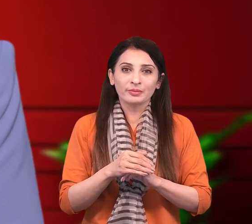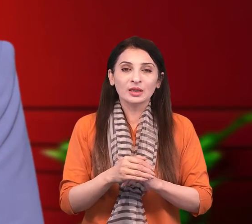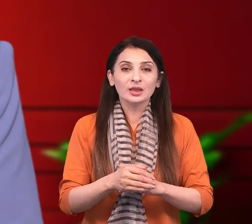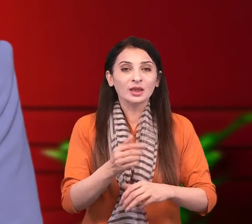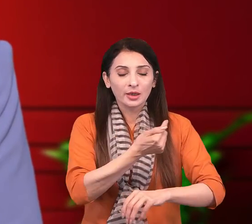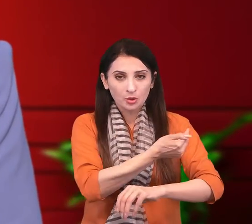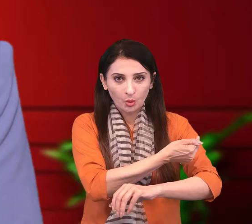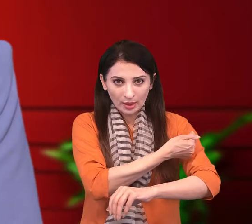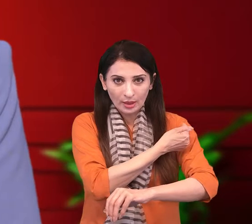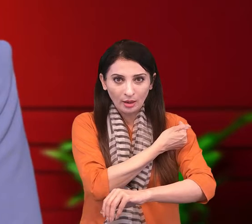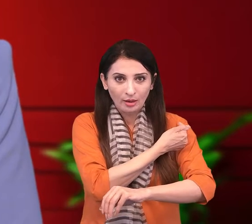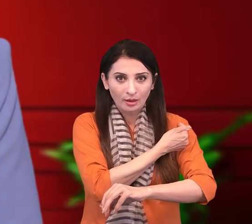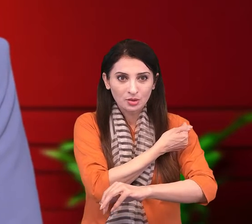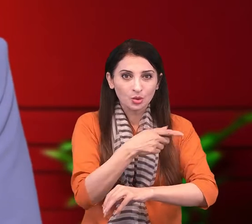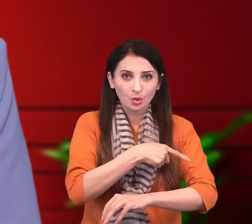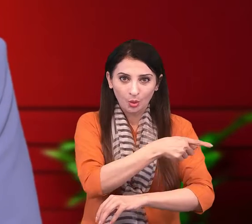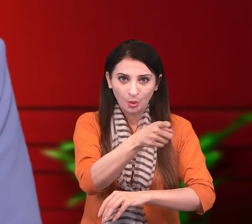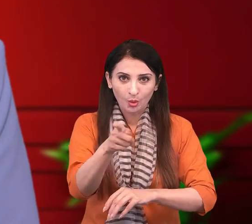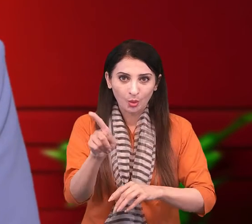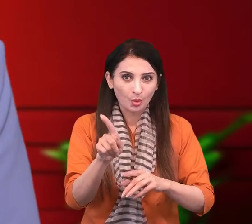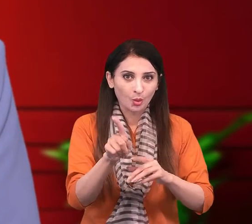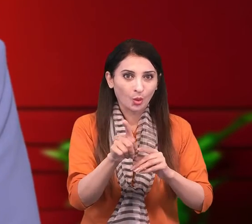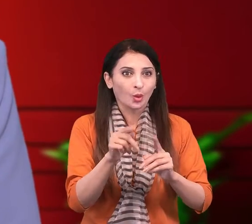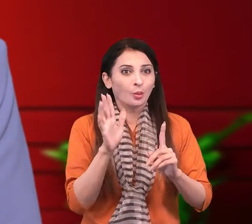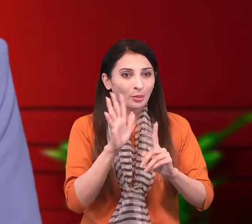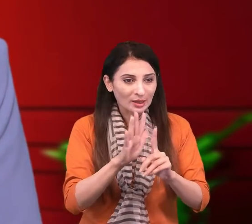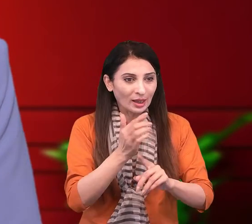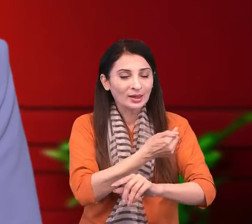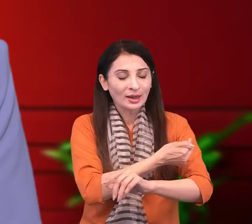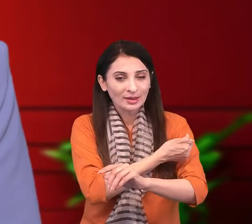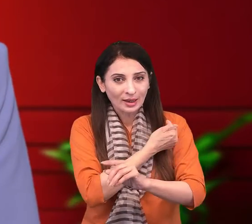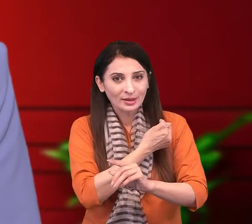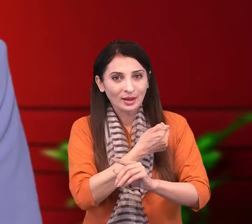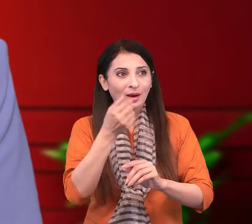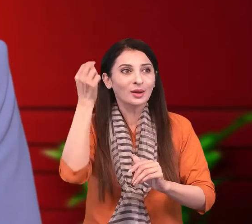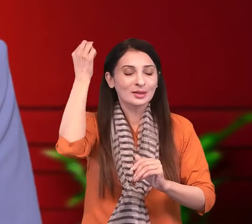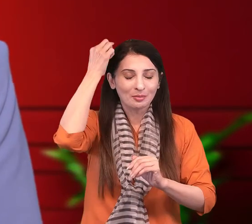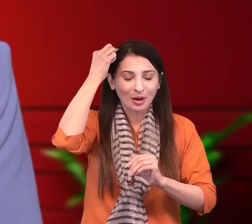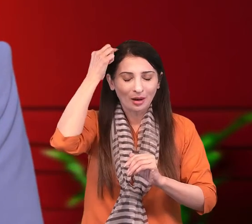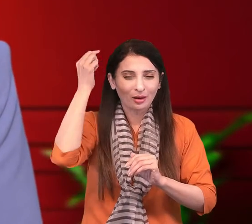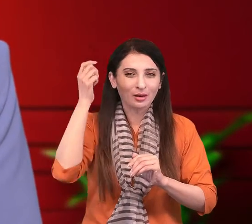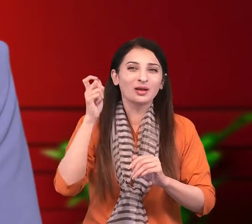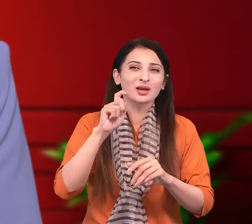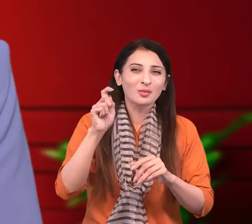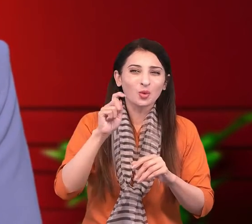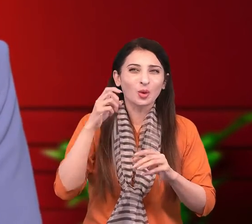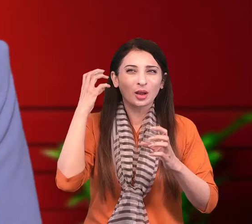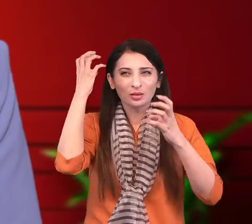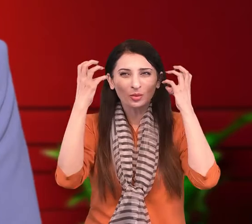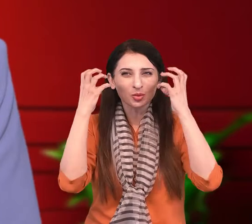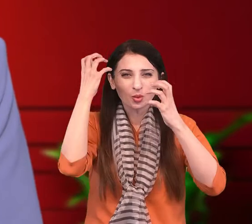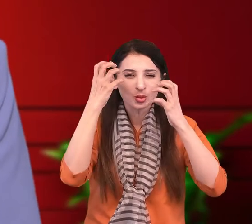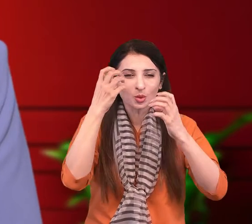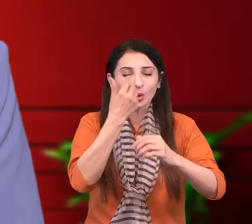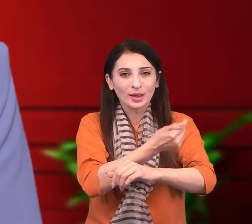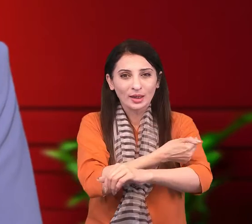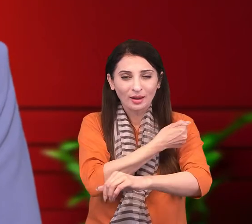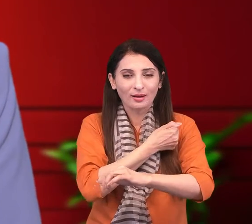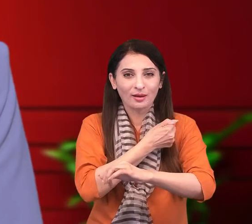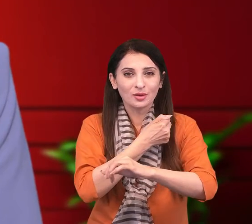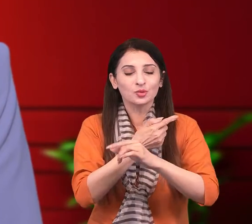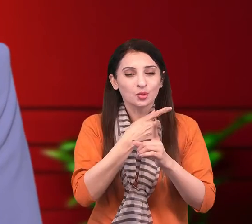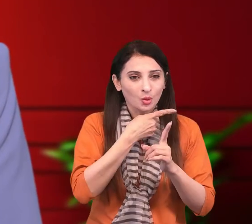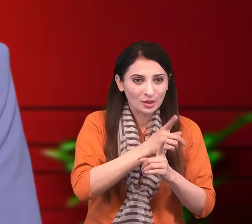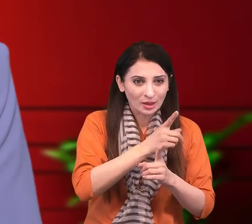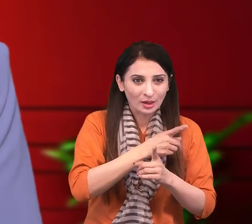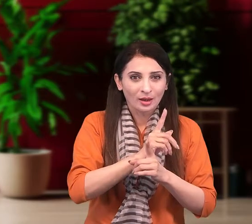थेरेपी और इस्लाम क्या साथ साथ को एग्जिस्ट कर सकते हैं? सिंपली येस, बिकॉज़ अगेन आई विल साउंड प्रीची, बट